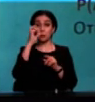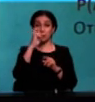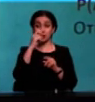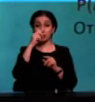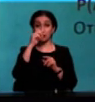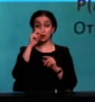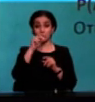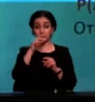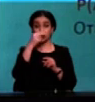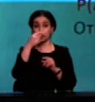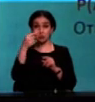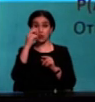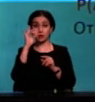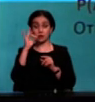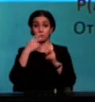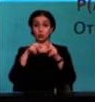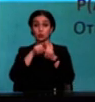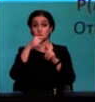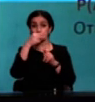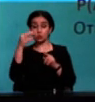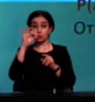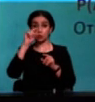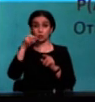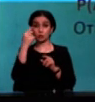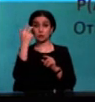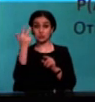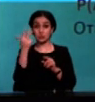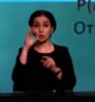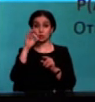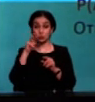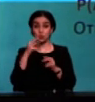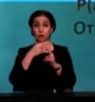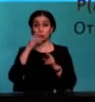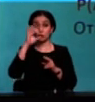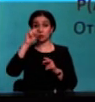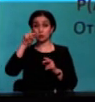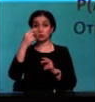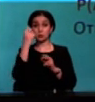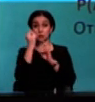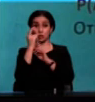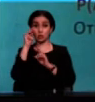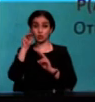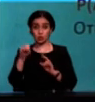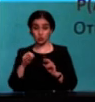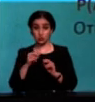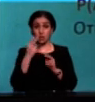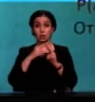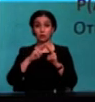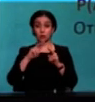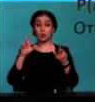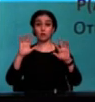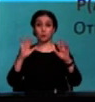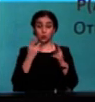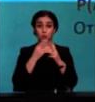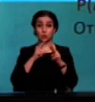равно 0,4 умножить на 0,3 равно 0,12. Искомая